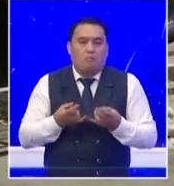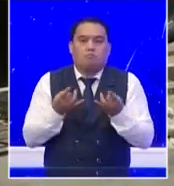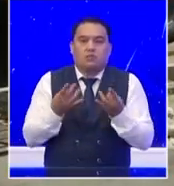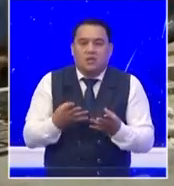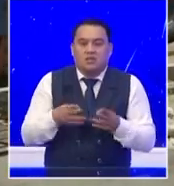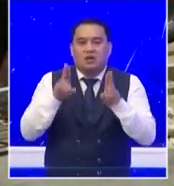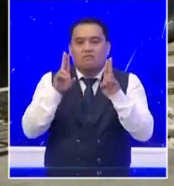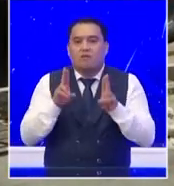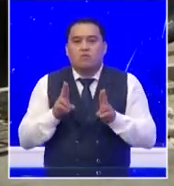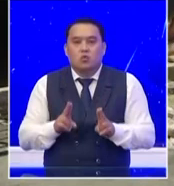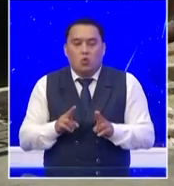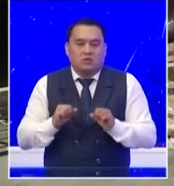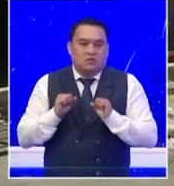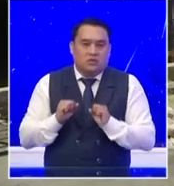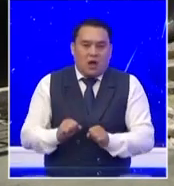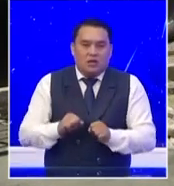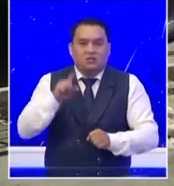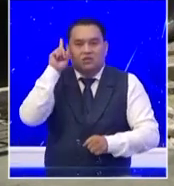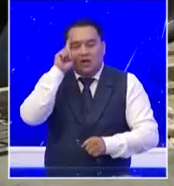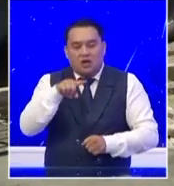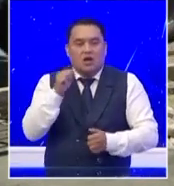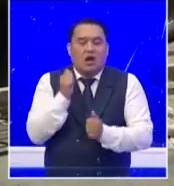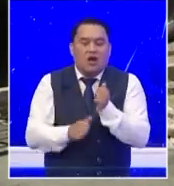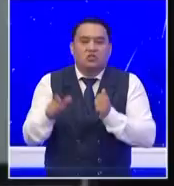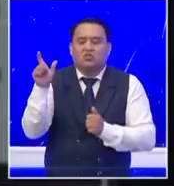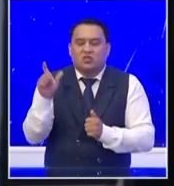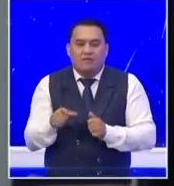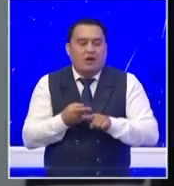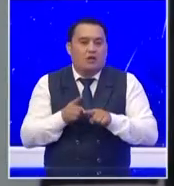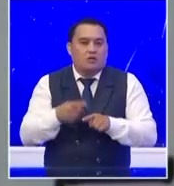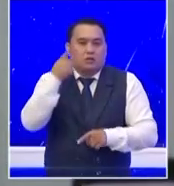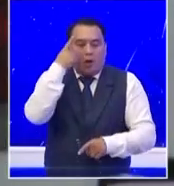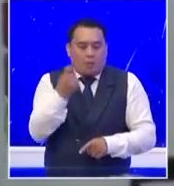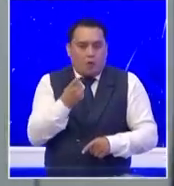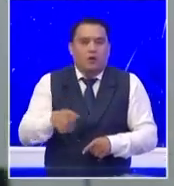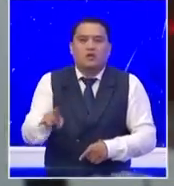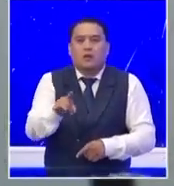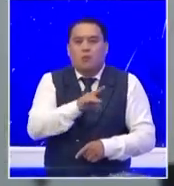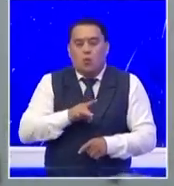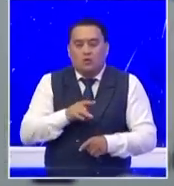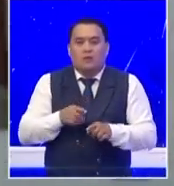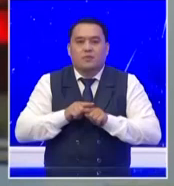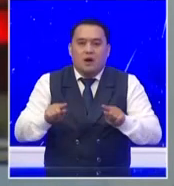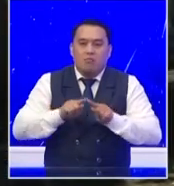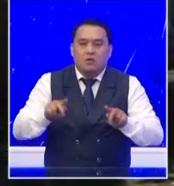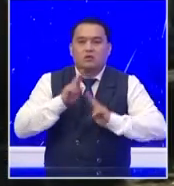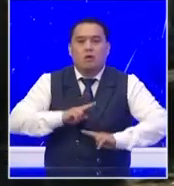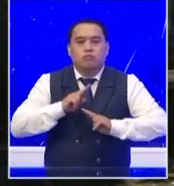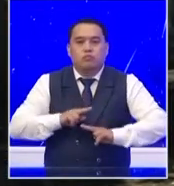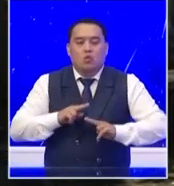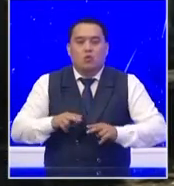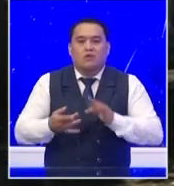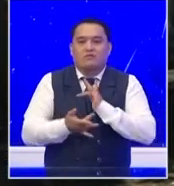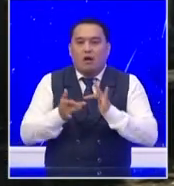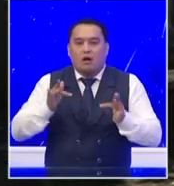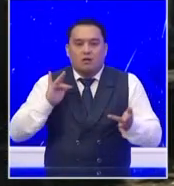прописные истины защиты от пандемии знает каждый. Ежедневно об этом напоминают и СМИ региона. Пропагандистская работа ведется и на просторах